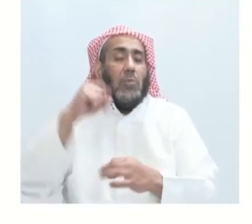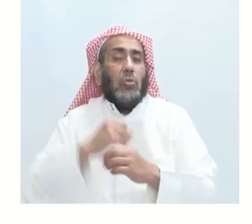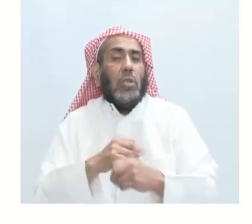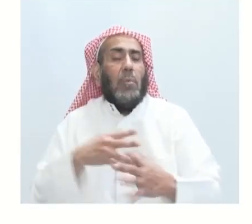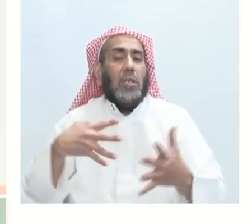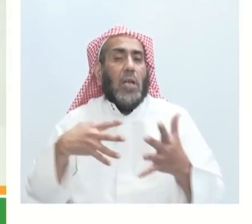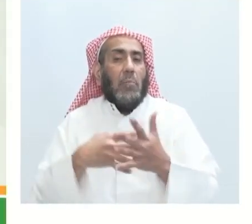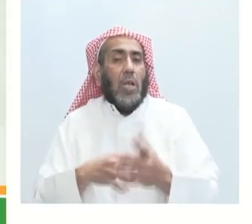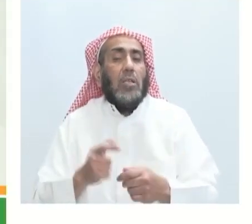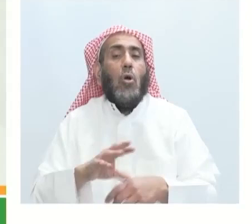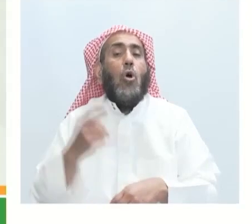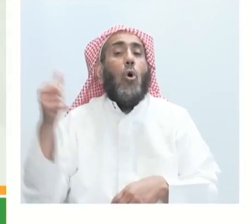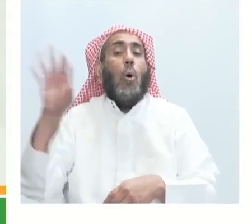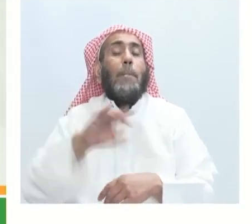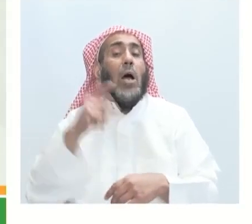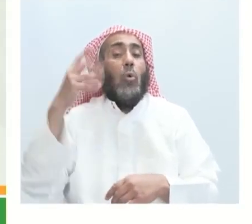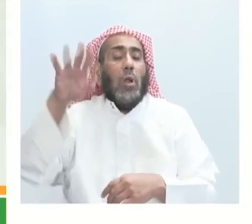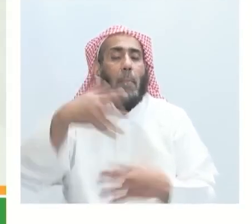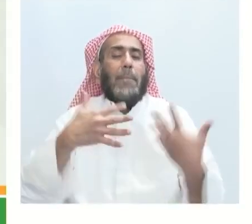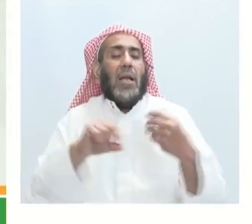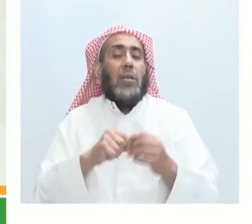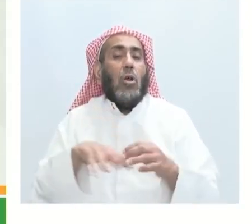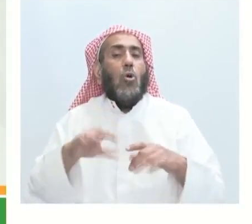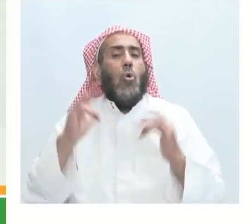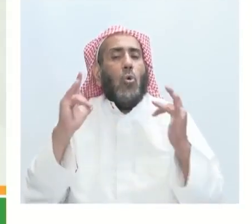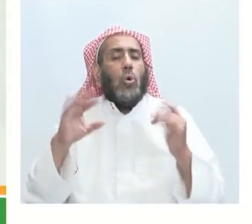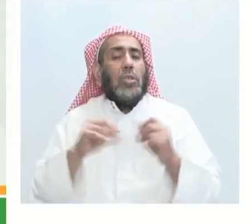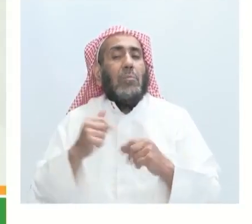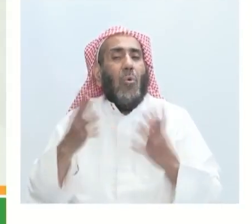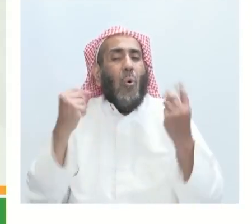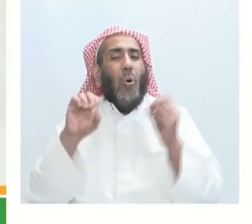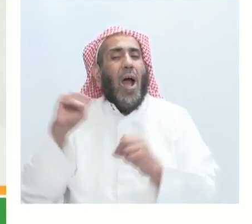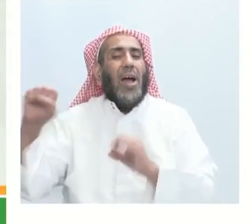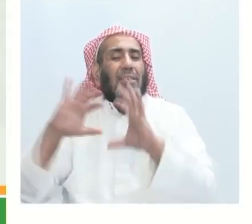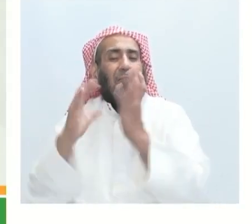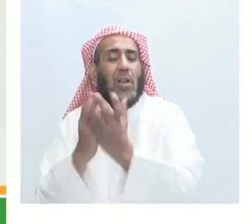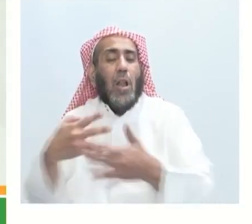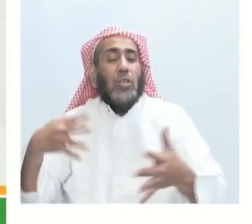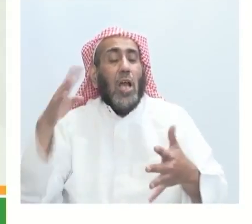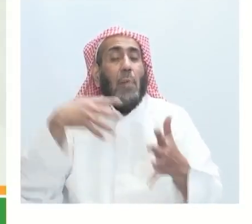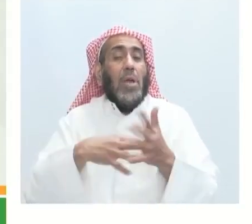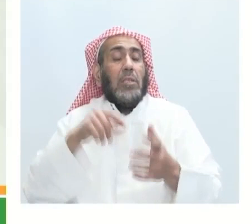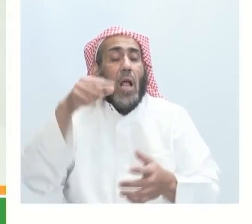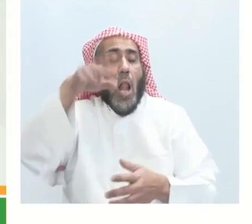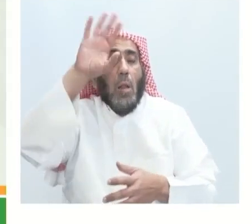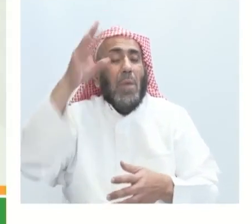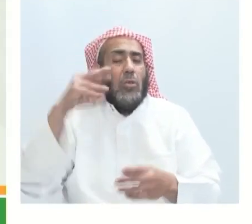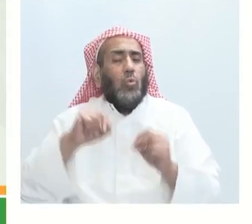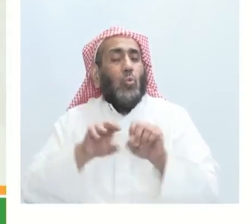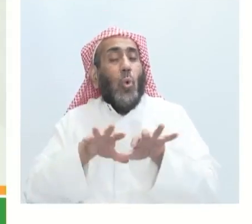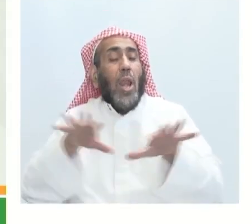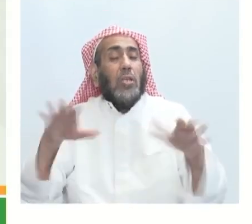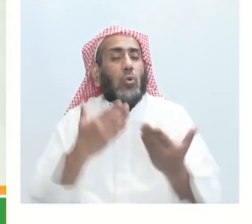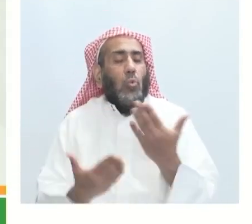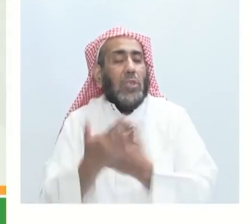لجامعه ام القرى استحداث ايضا كرسي الادب السعودي هذا من عوامل ازدهار الادب في جامعه الملك السعود وطبعا يتيح النشر والطباعه